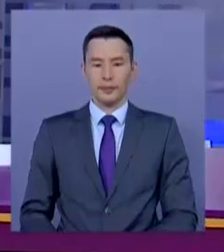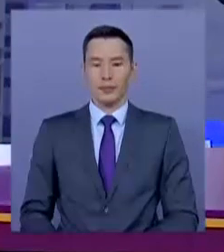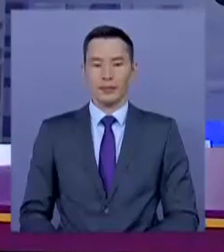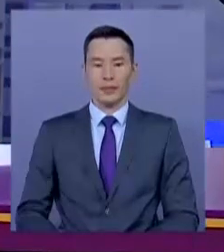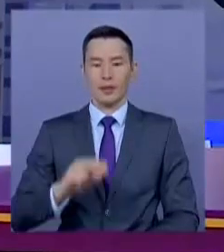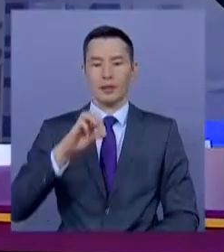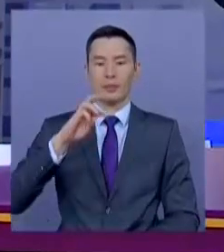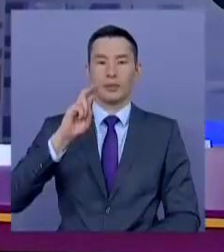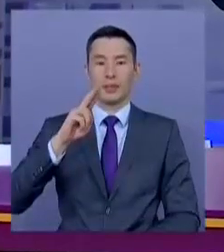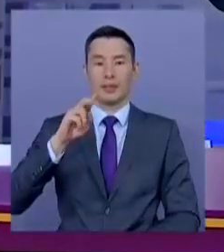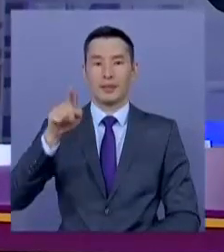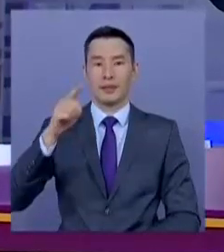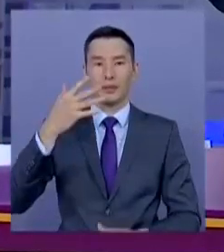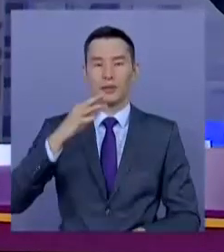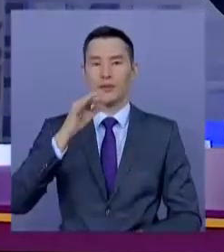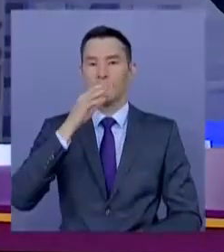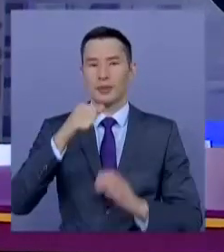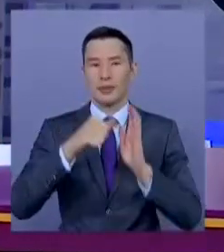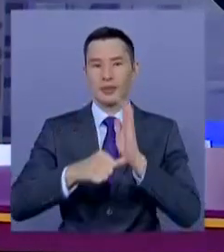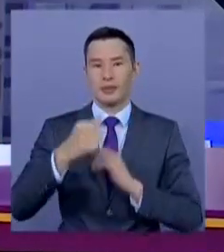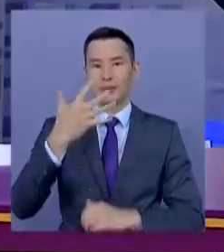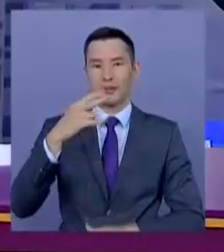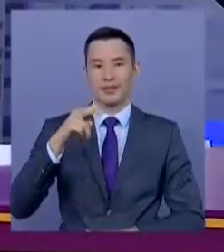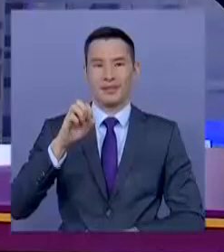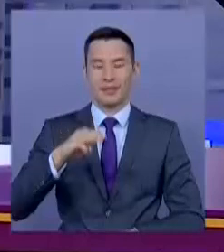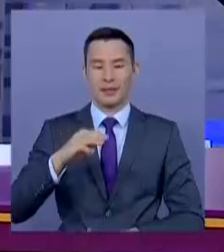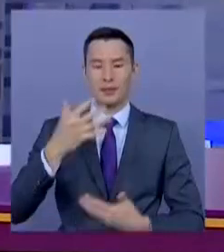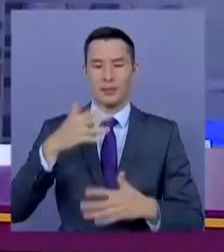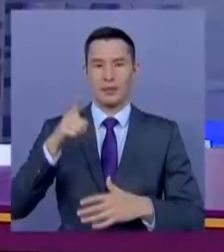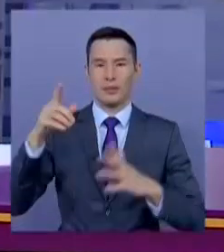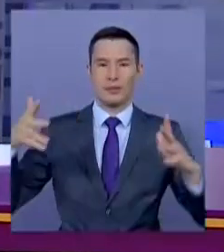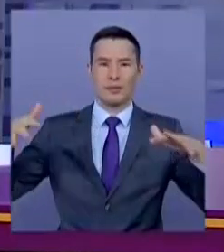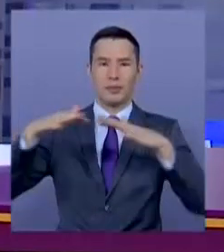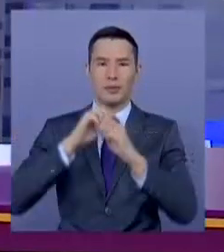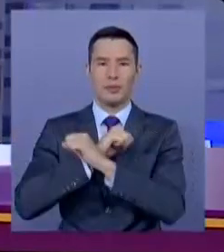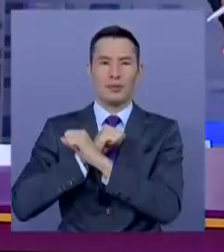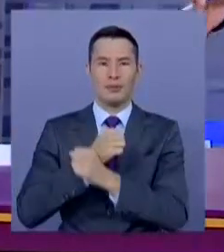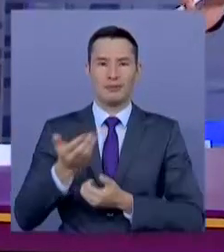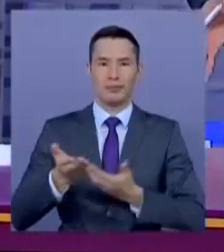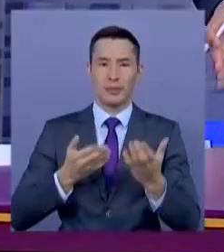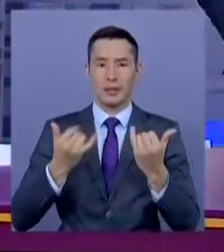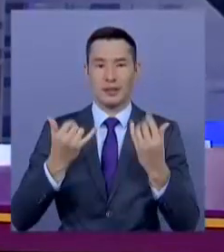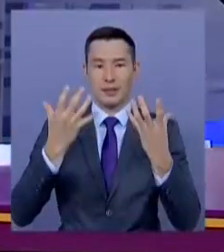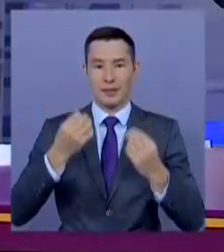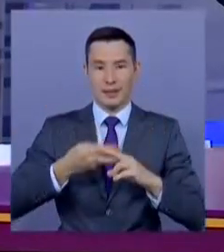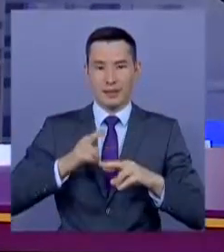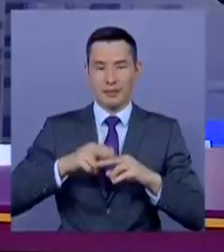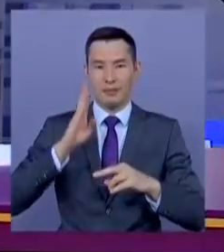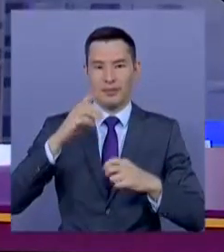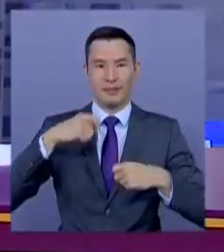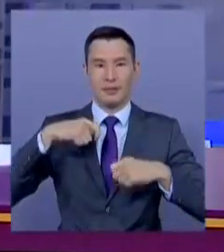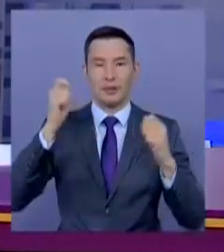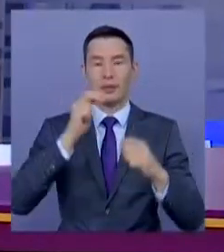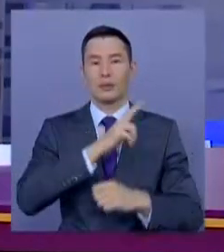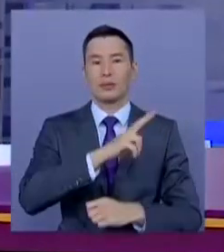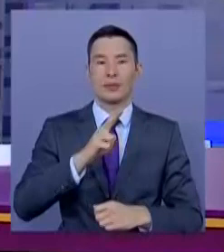Шымбұлақ 65 жаста. Жарты ғасырдан астам тарихы бар Таушанға курорты осы демалыста мерейтойын дүркіретіп өткізді. Келушілер